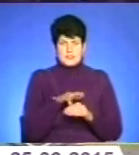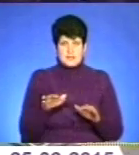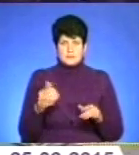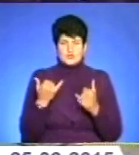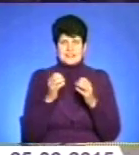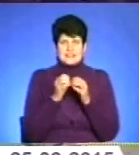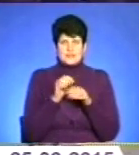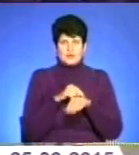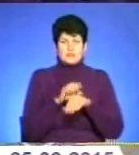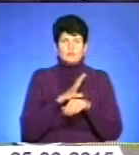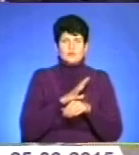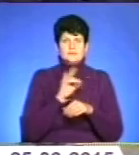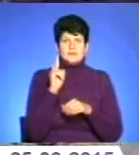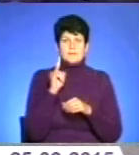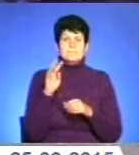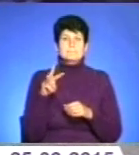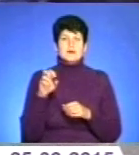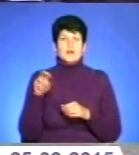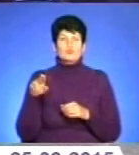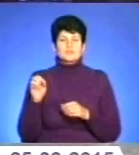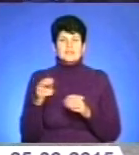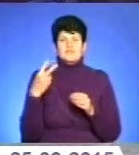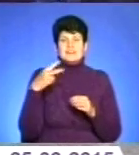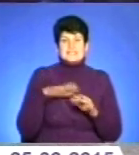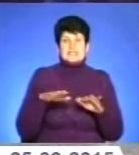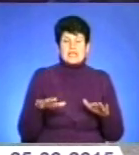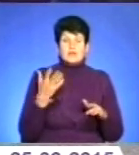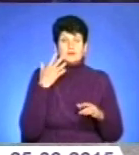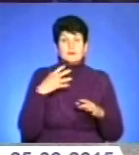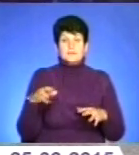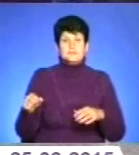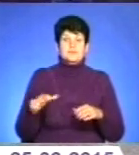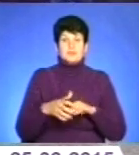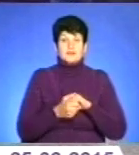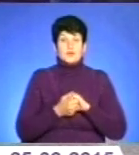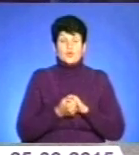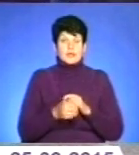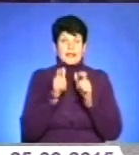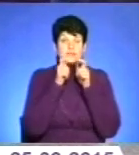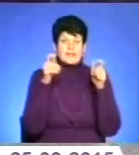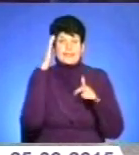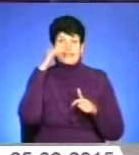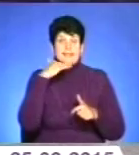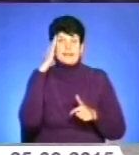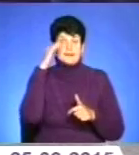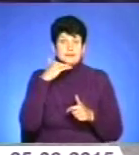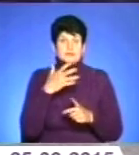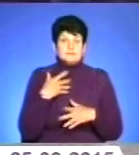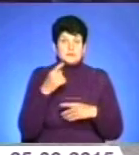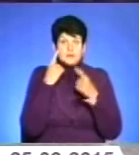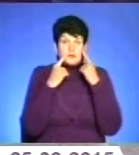10-ї години були в домі малютки, там 20 дітей, вони нас не відпускали. Коли діти тебе беруть за руки, кричуть «тату, тату», знаєте, це не можеш сльозами, просто на